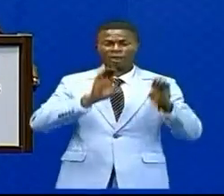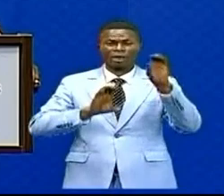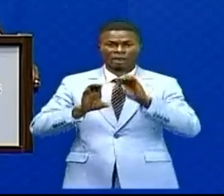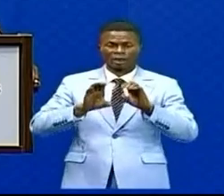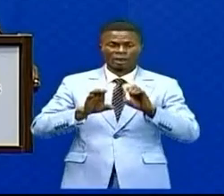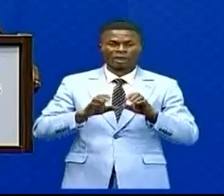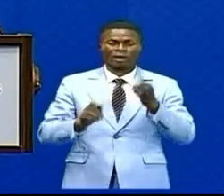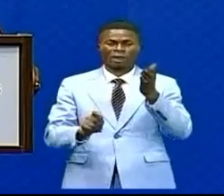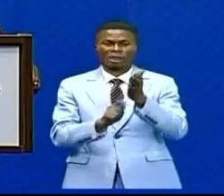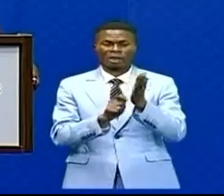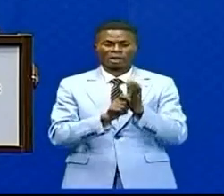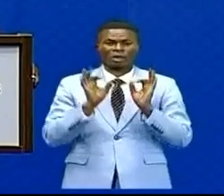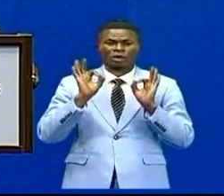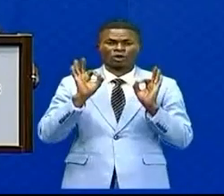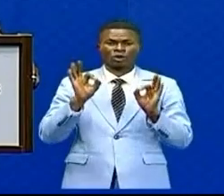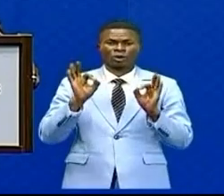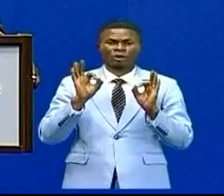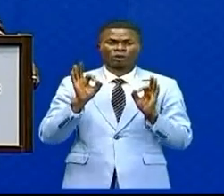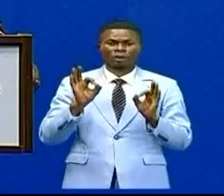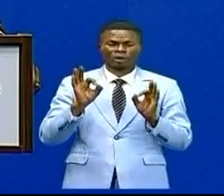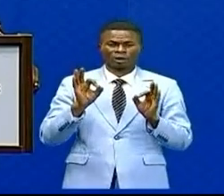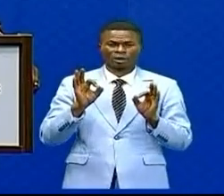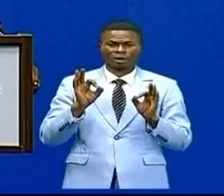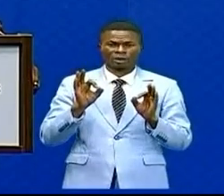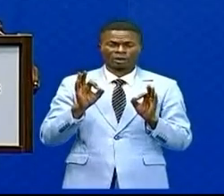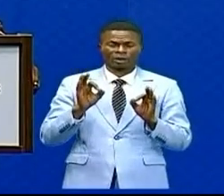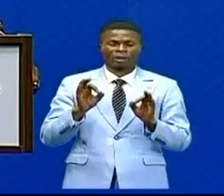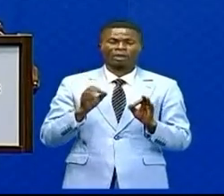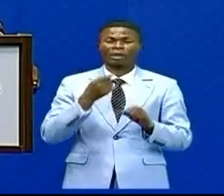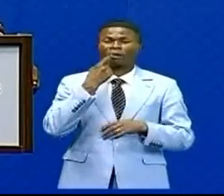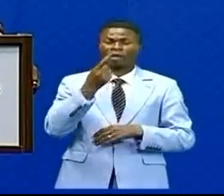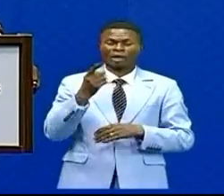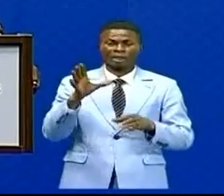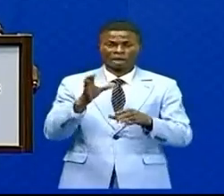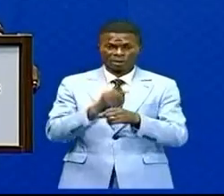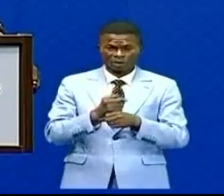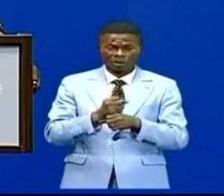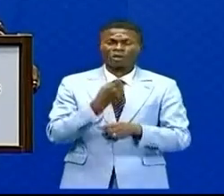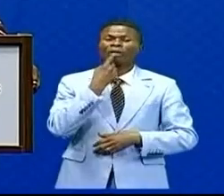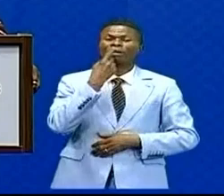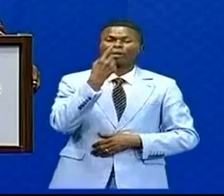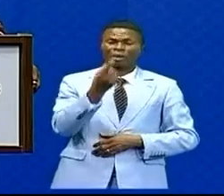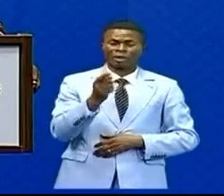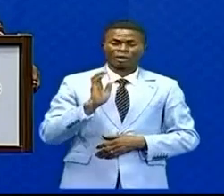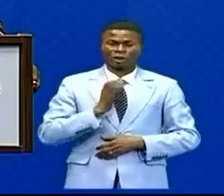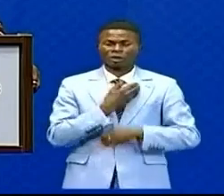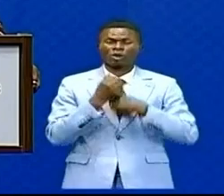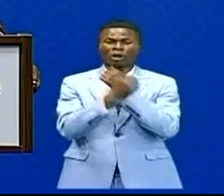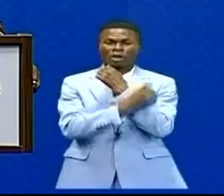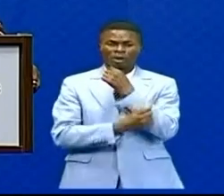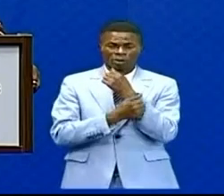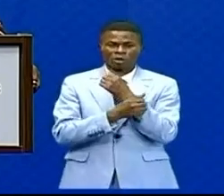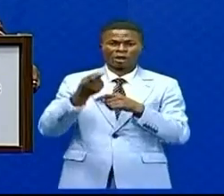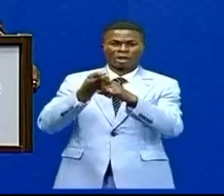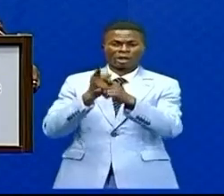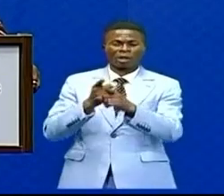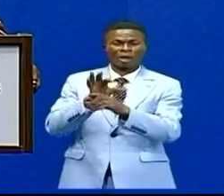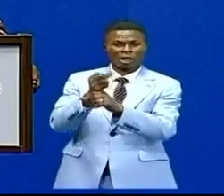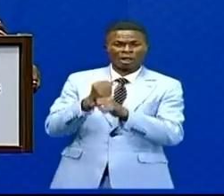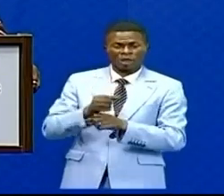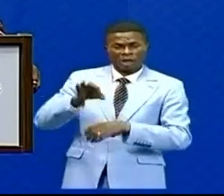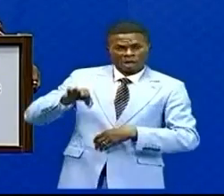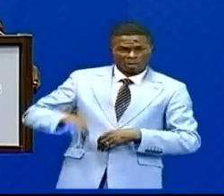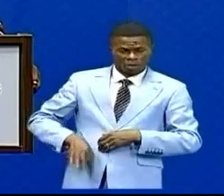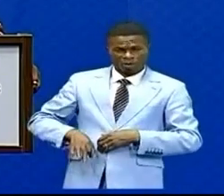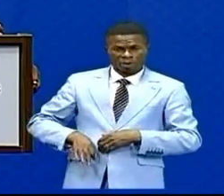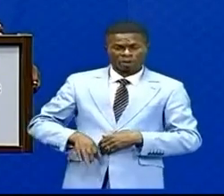et de l'Innovation technologique a conclu en précisant que notre pays tirera l'avantage de